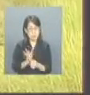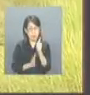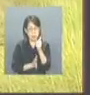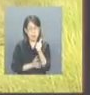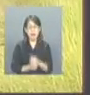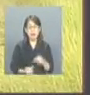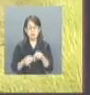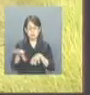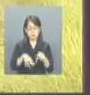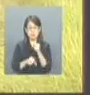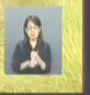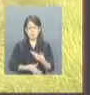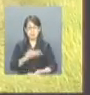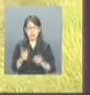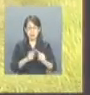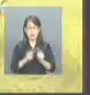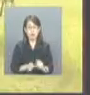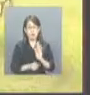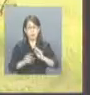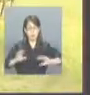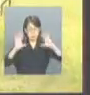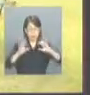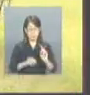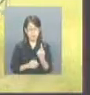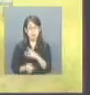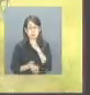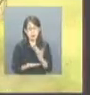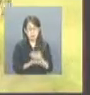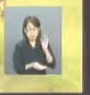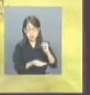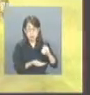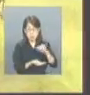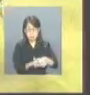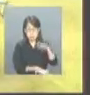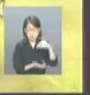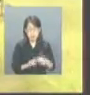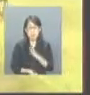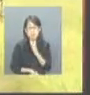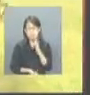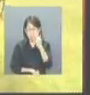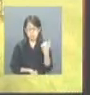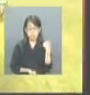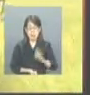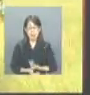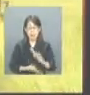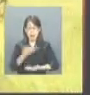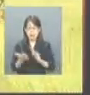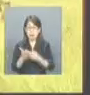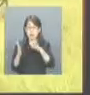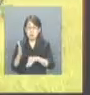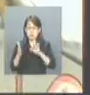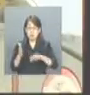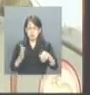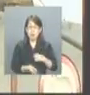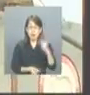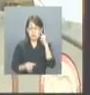ในกองทุนนี้จะถูกนำมาใช้ทันทีหากว่าราคาสินค้าเกษตรตกต่ำเบื้องต้นจะนำสินค้าที่มีราคาผันผวนเข้ามาร่วม